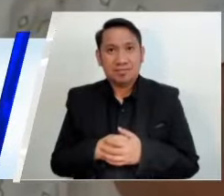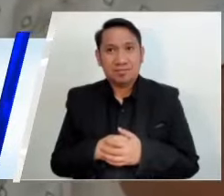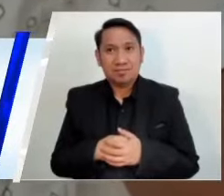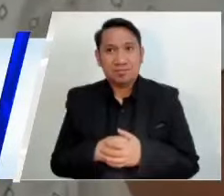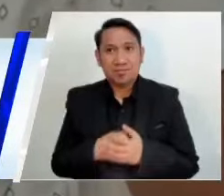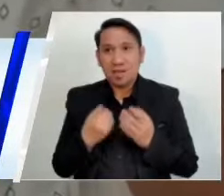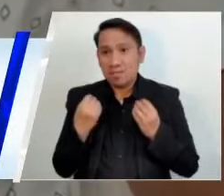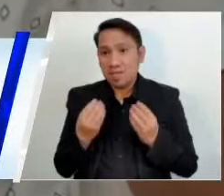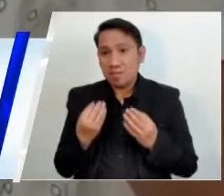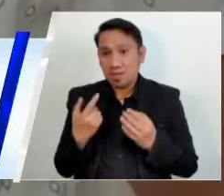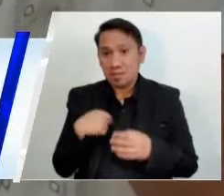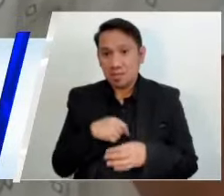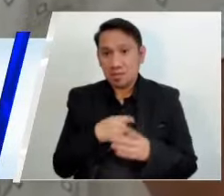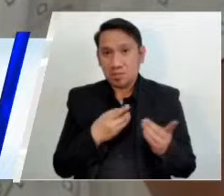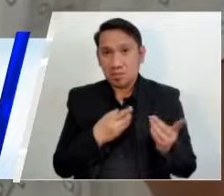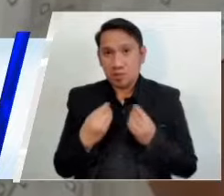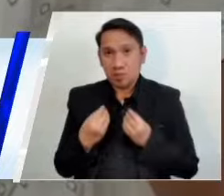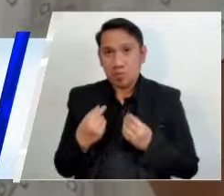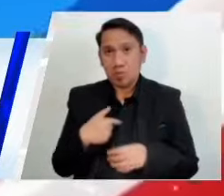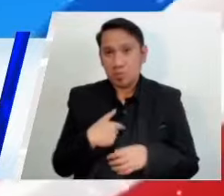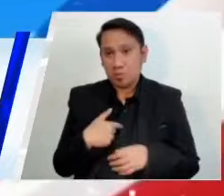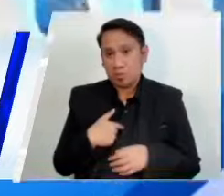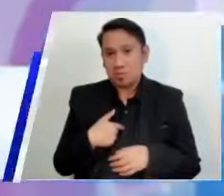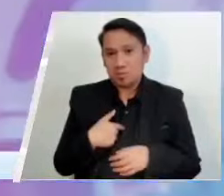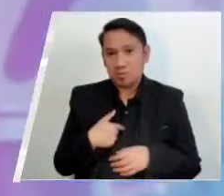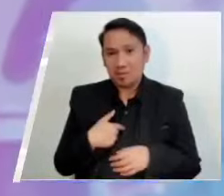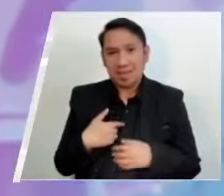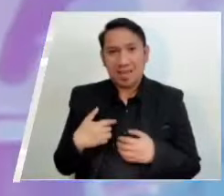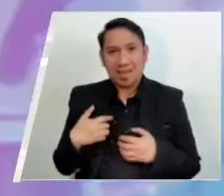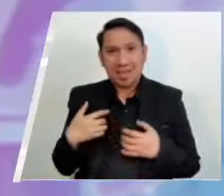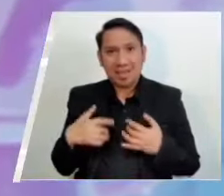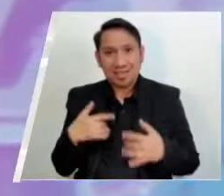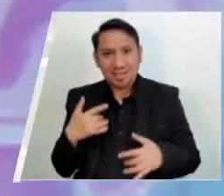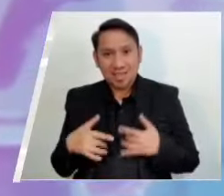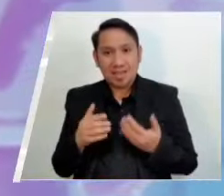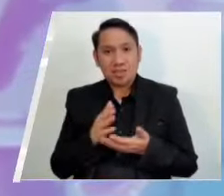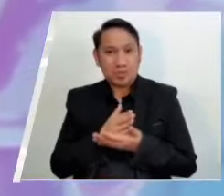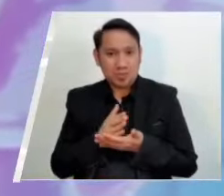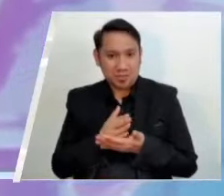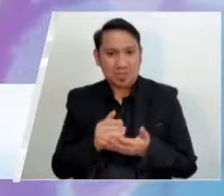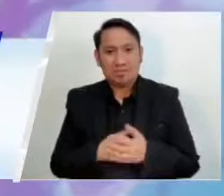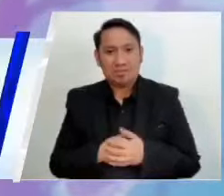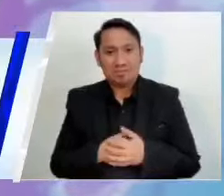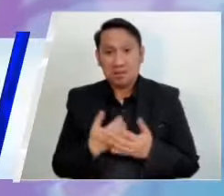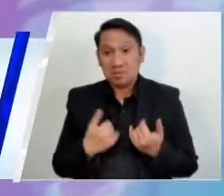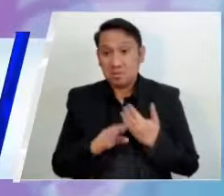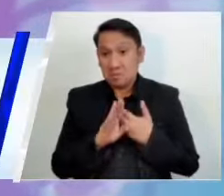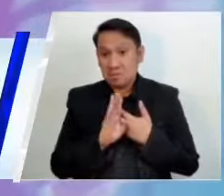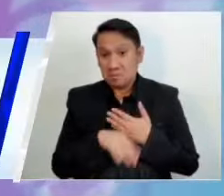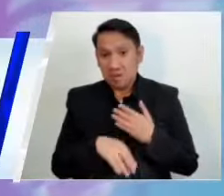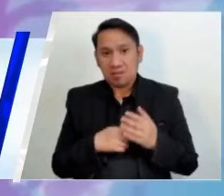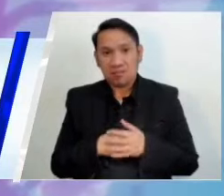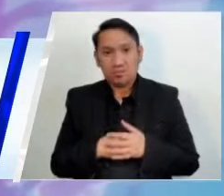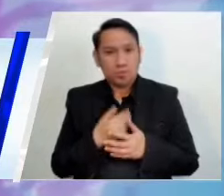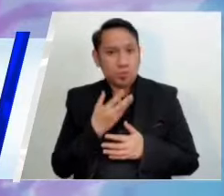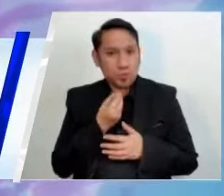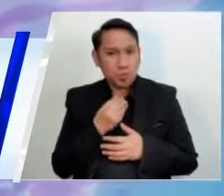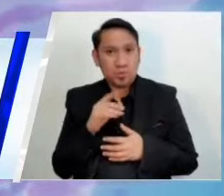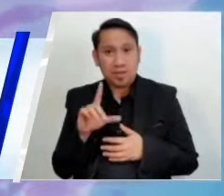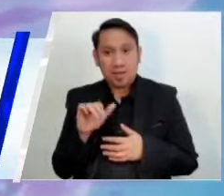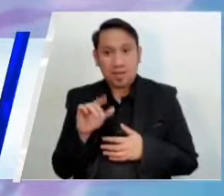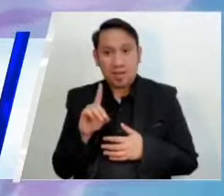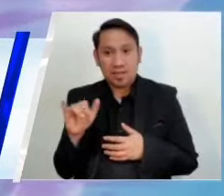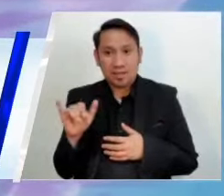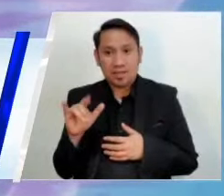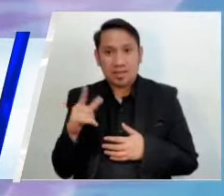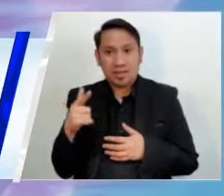at excited din ako na i-share yun sa kanila. Speaking of pagbabalik, magka-comeback na rin ba si Lady Gaga? May